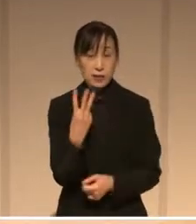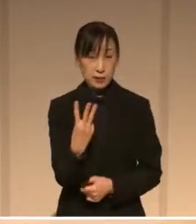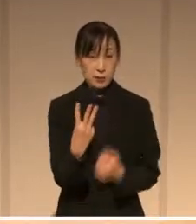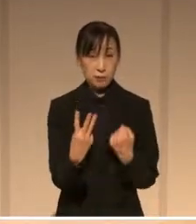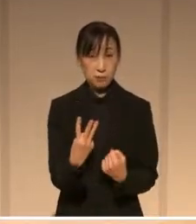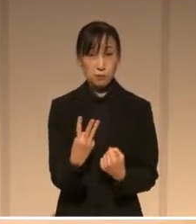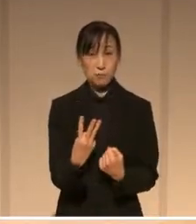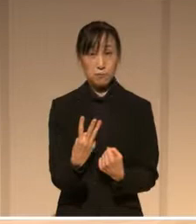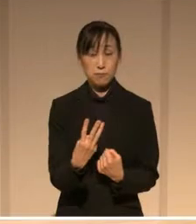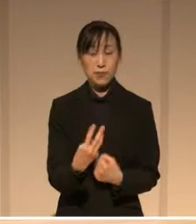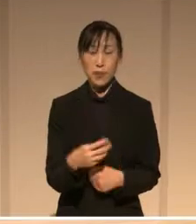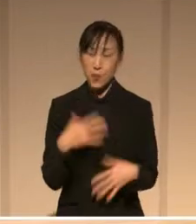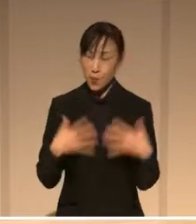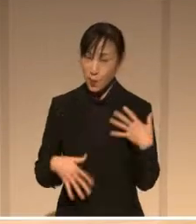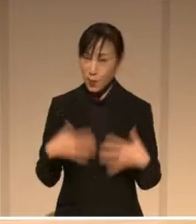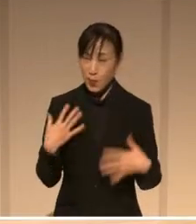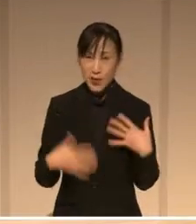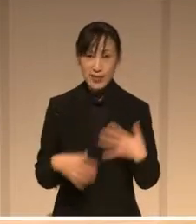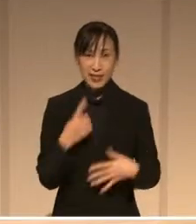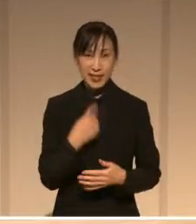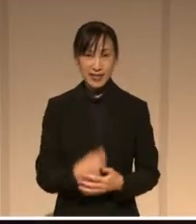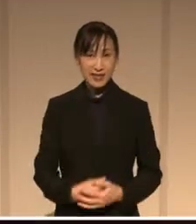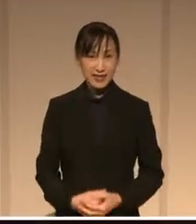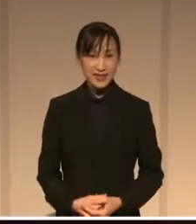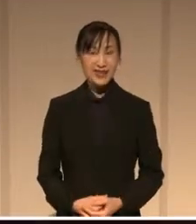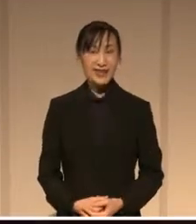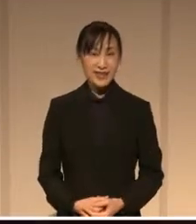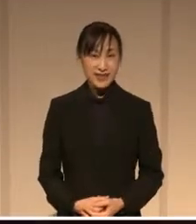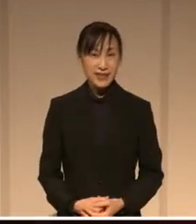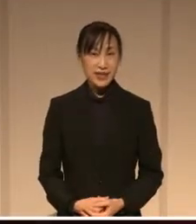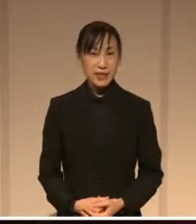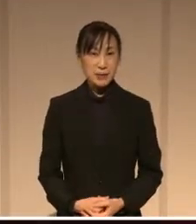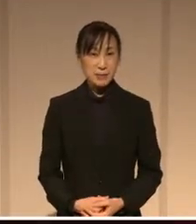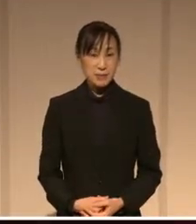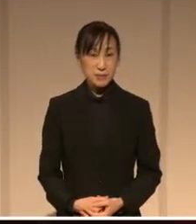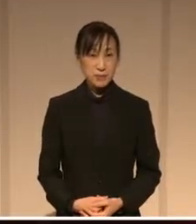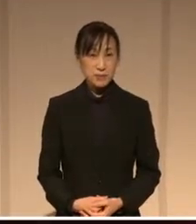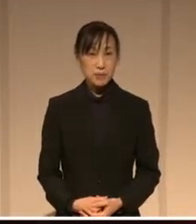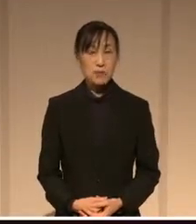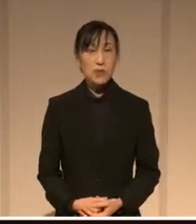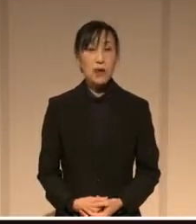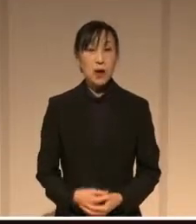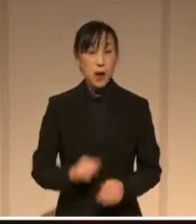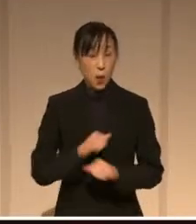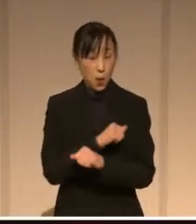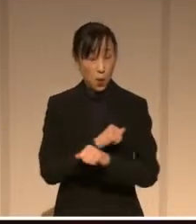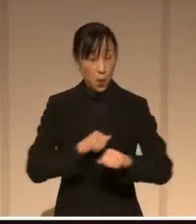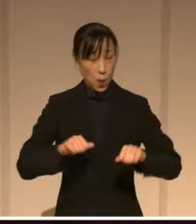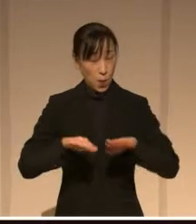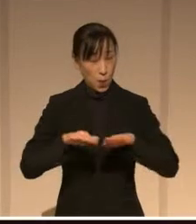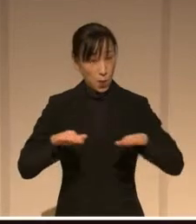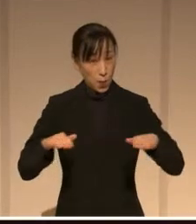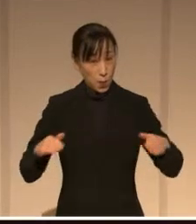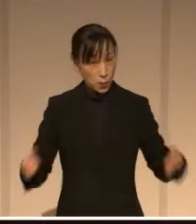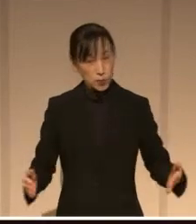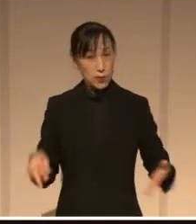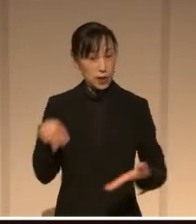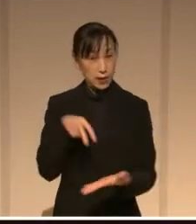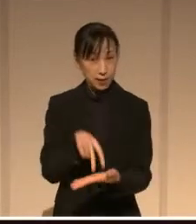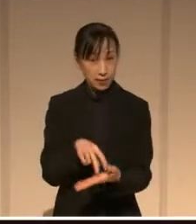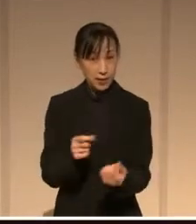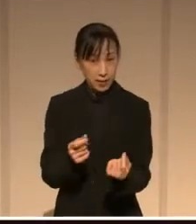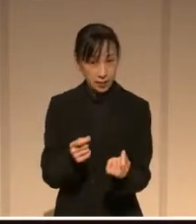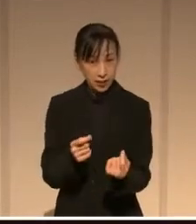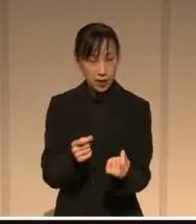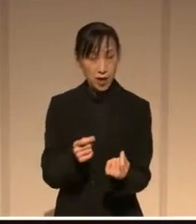本当に嬉しい限り嬉しいですねぇーあの第2位ですよシャツとまずはゴーさん